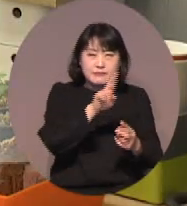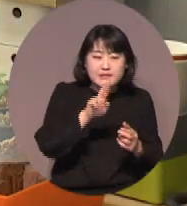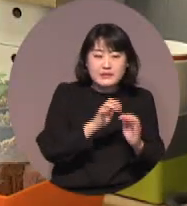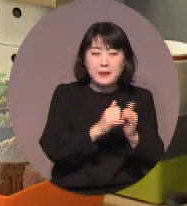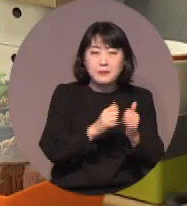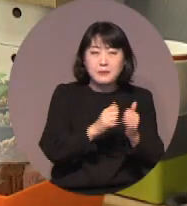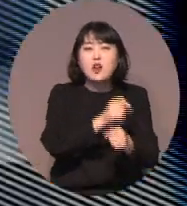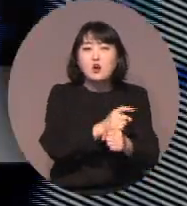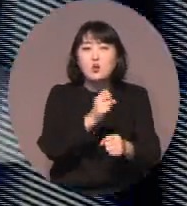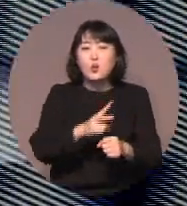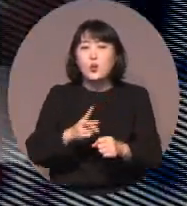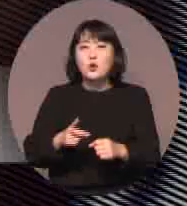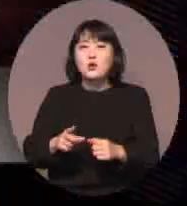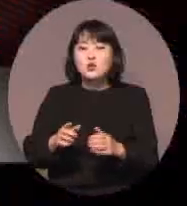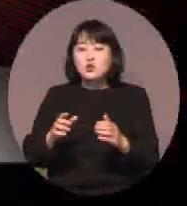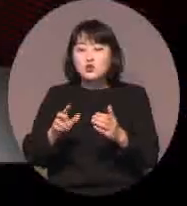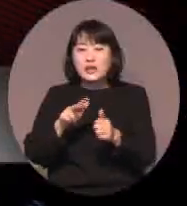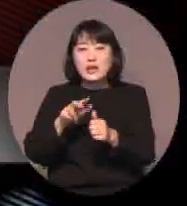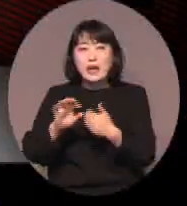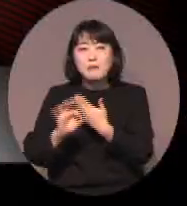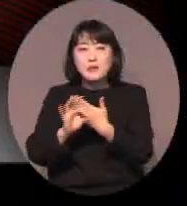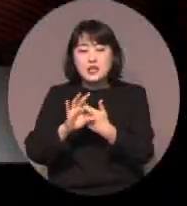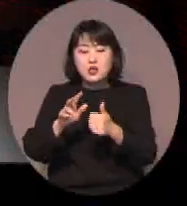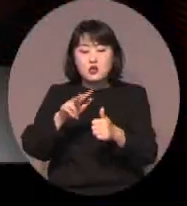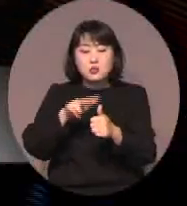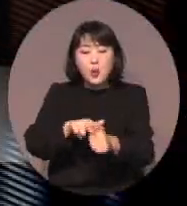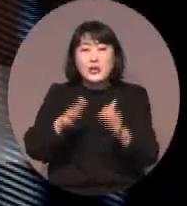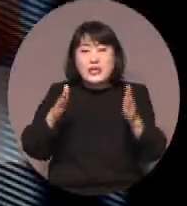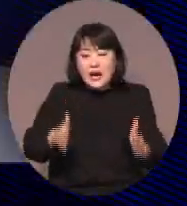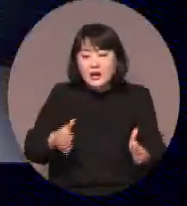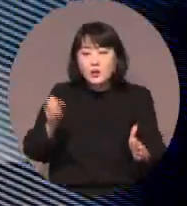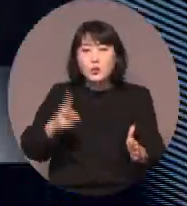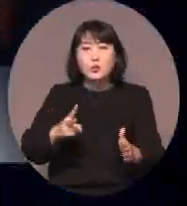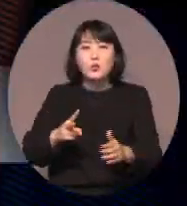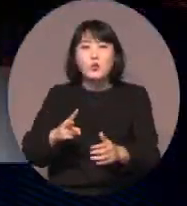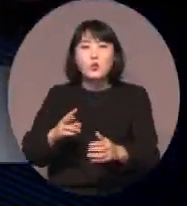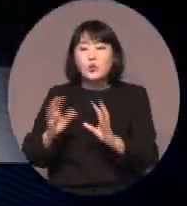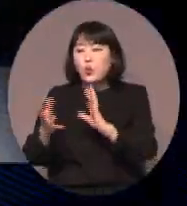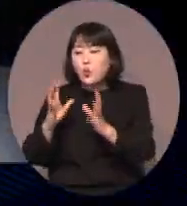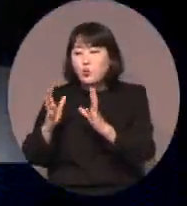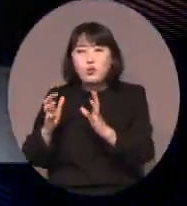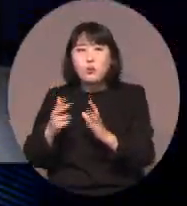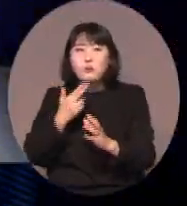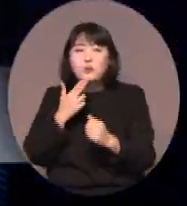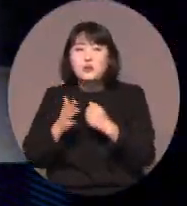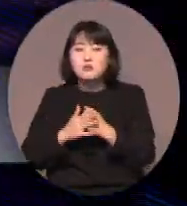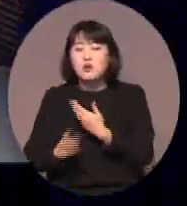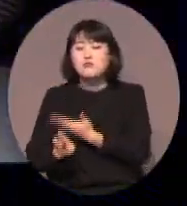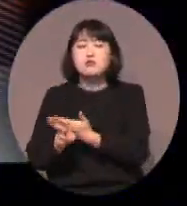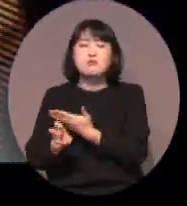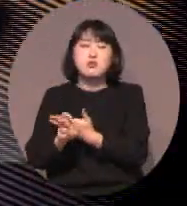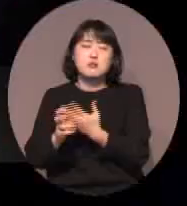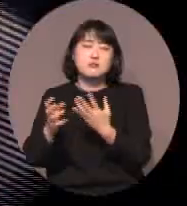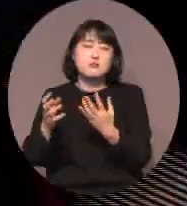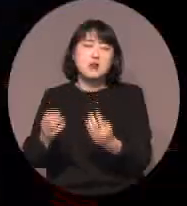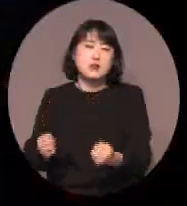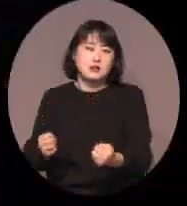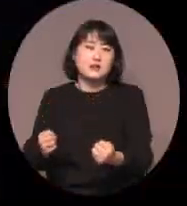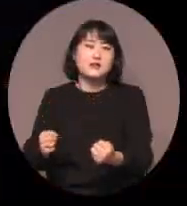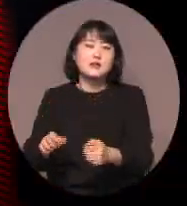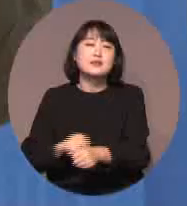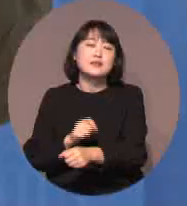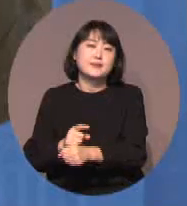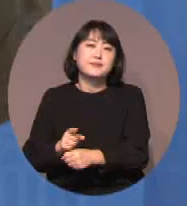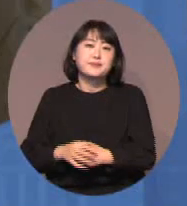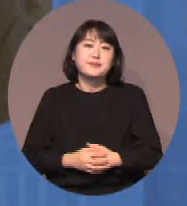예비후보기관과 후보자 토론회도 없어 정책 선거는 실종됐고 불법 선거 행위가 만연했습니다